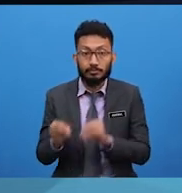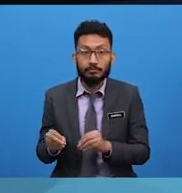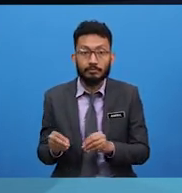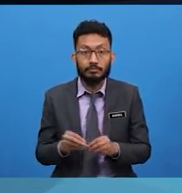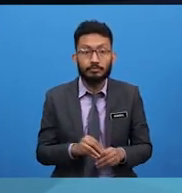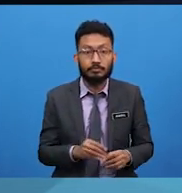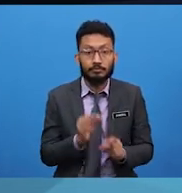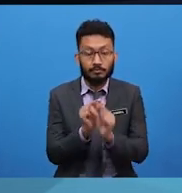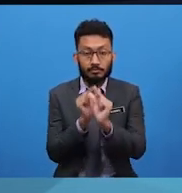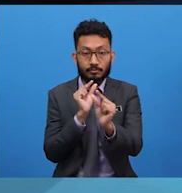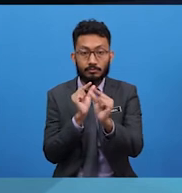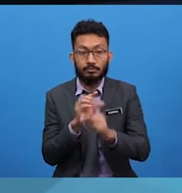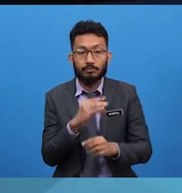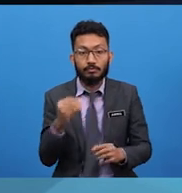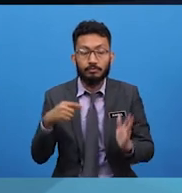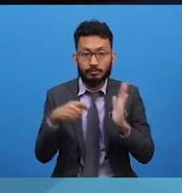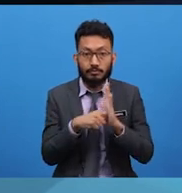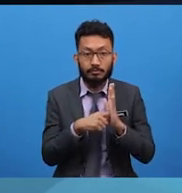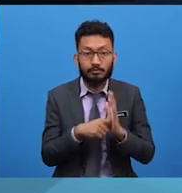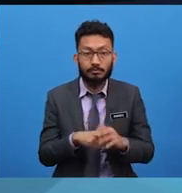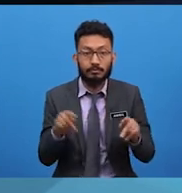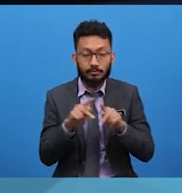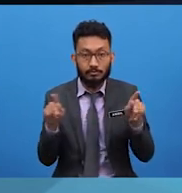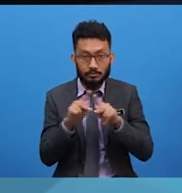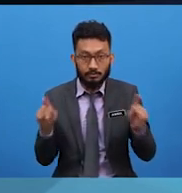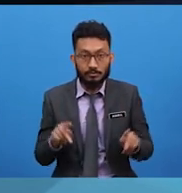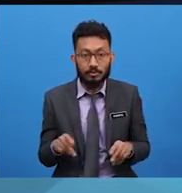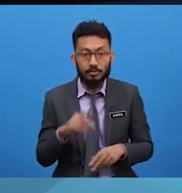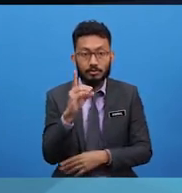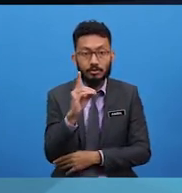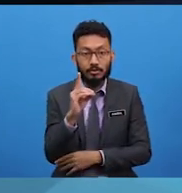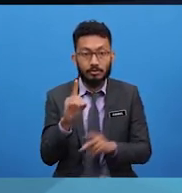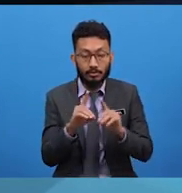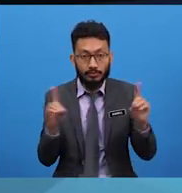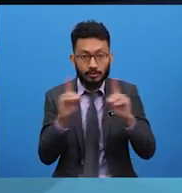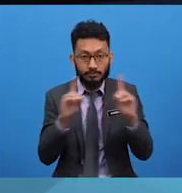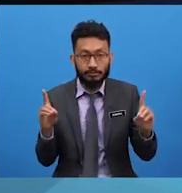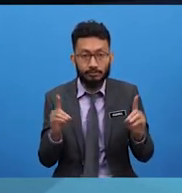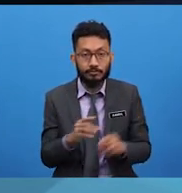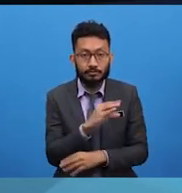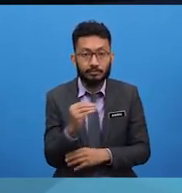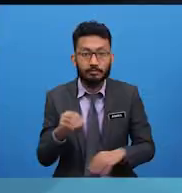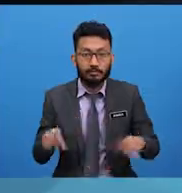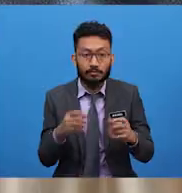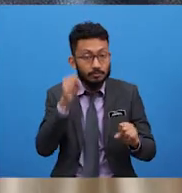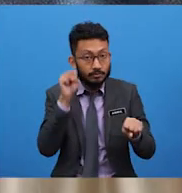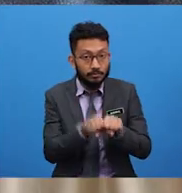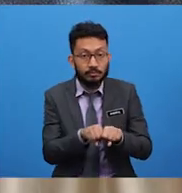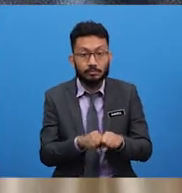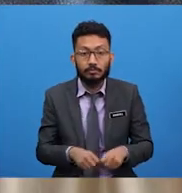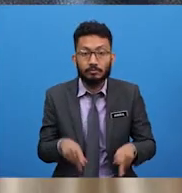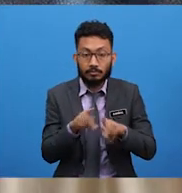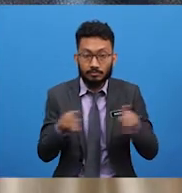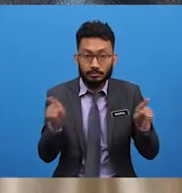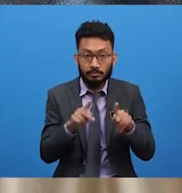dan tanda pola semasa mendraf serta membuat penyesuaian pola.